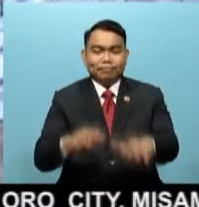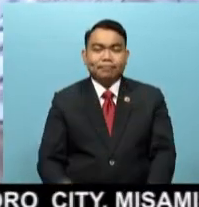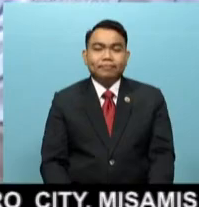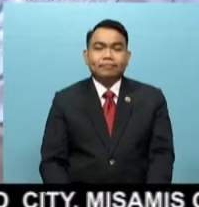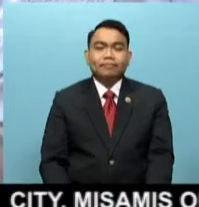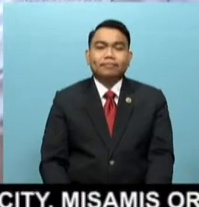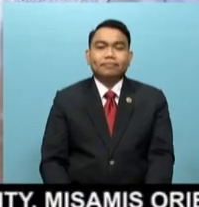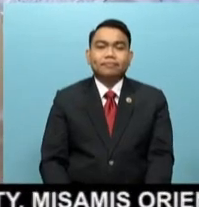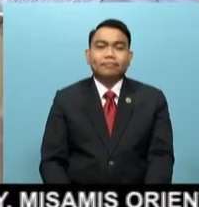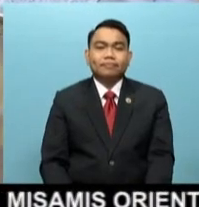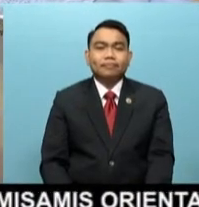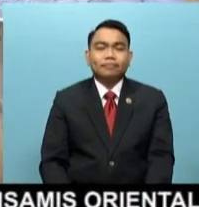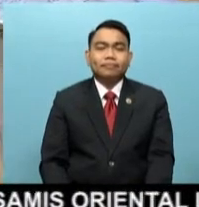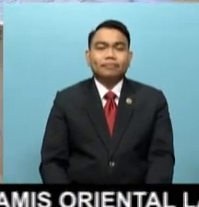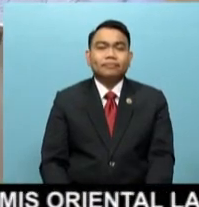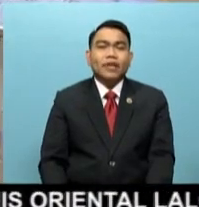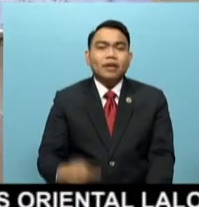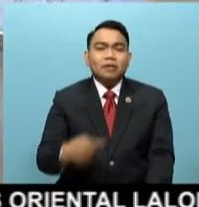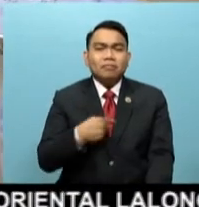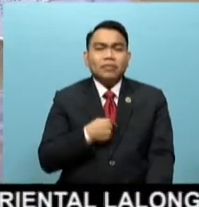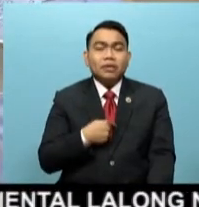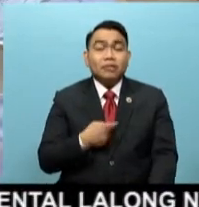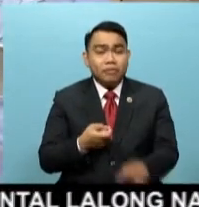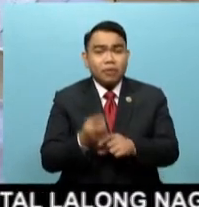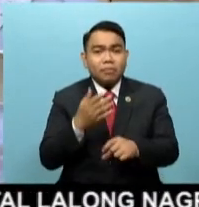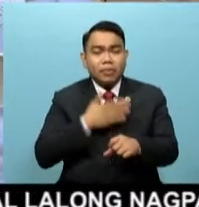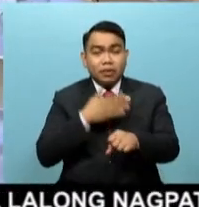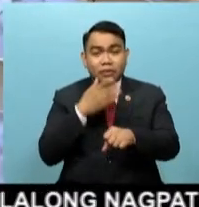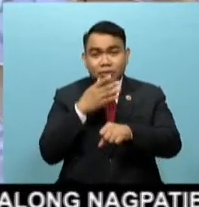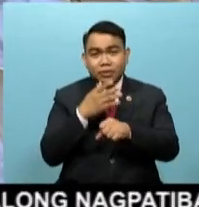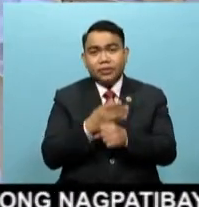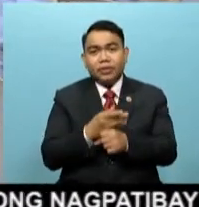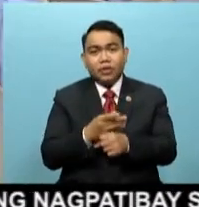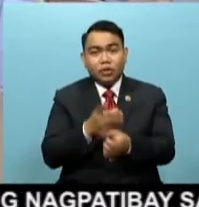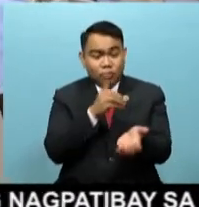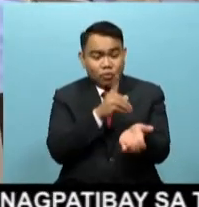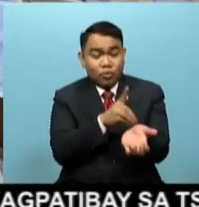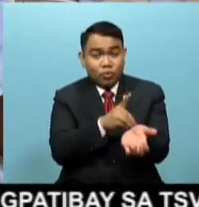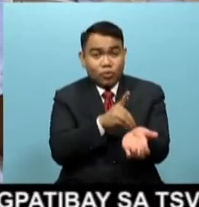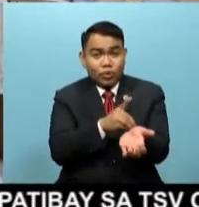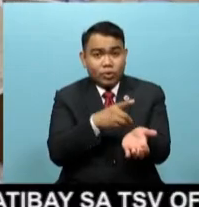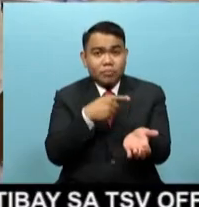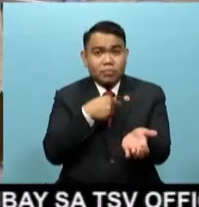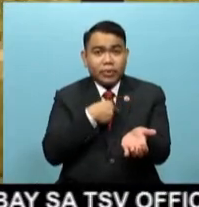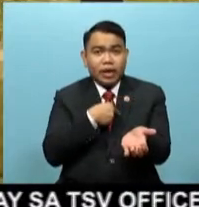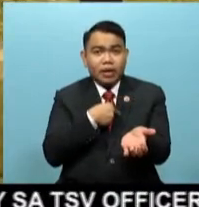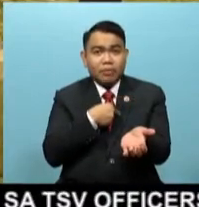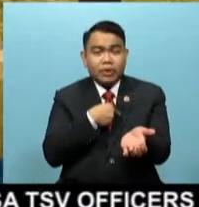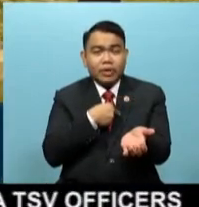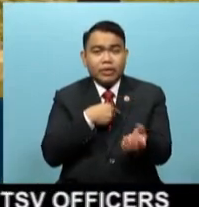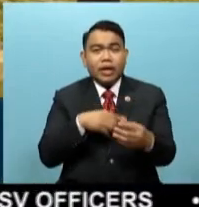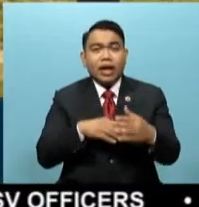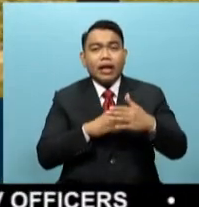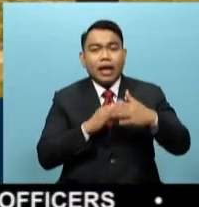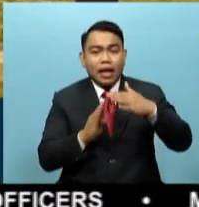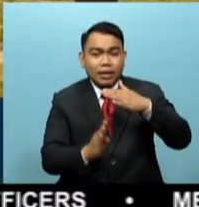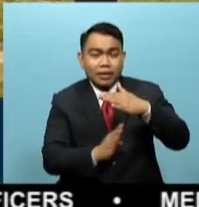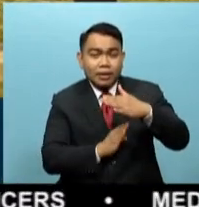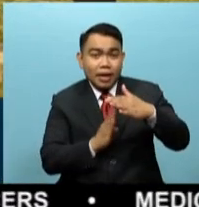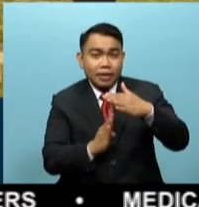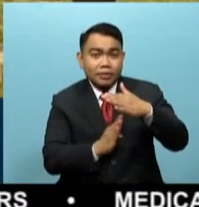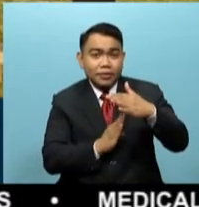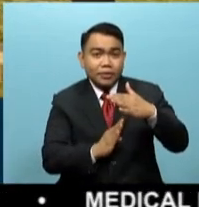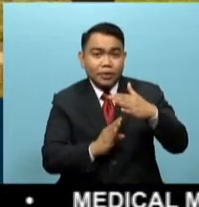ako sa doktor kong neuro. Bukas, ma-operahan din po ako sa katarata. Lahat po yan talagang hadlang